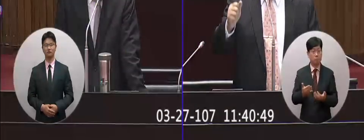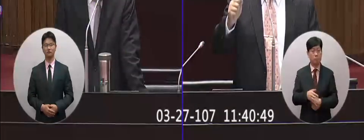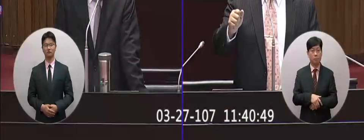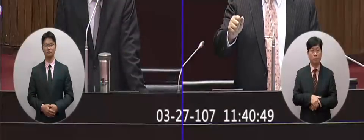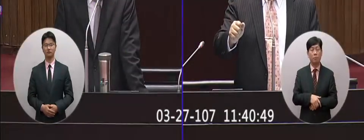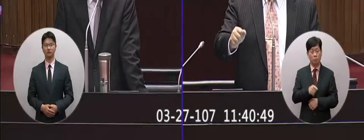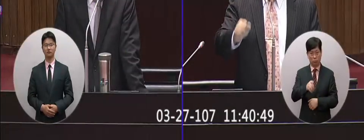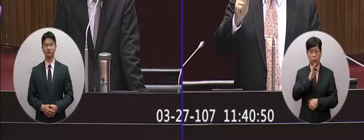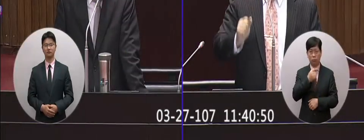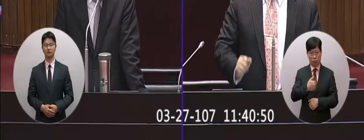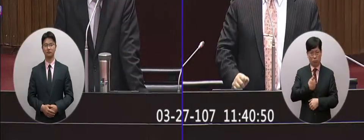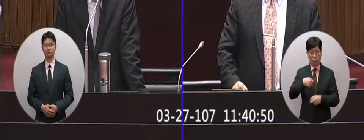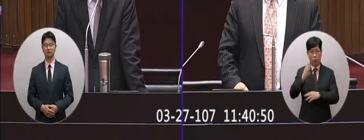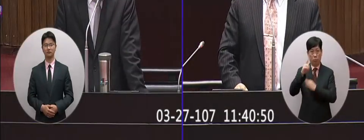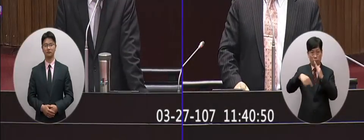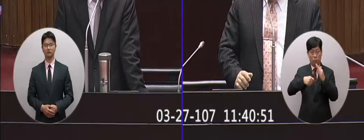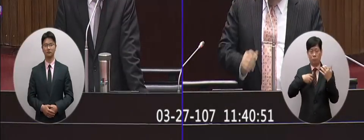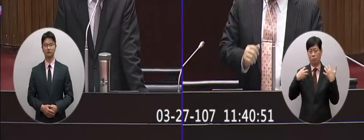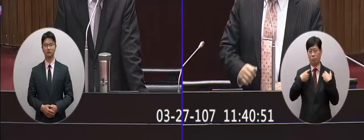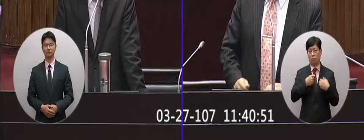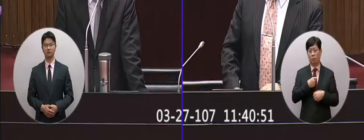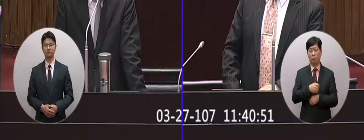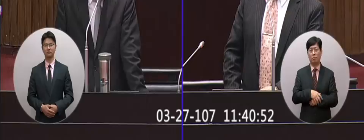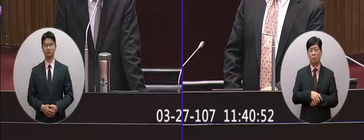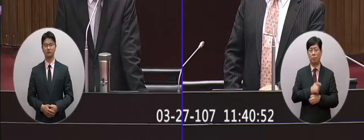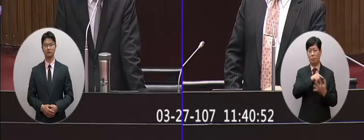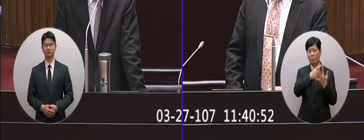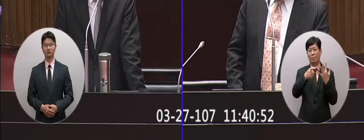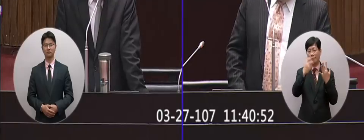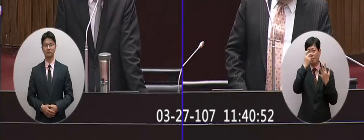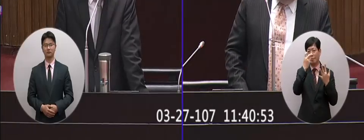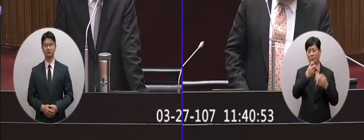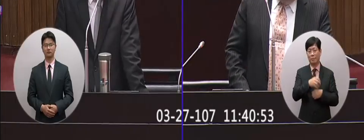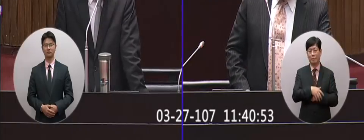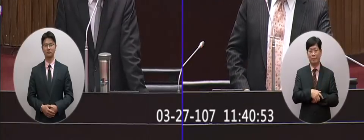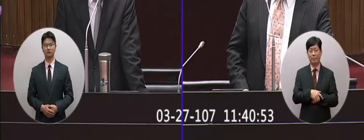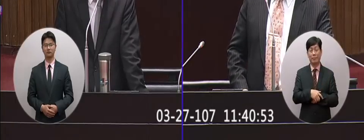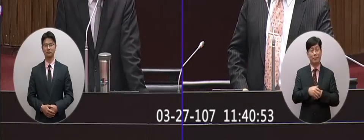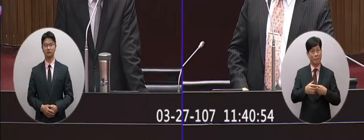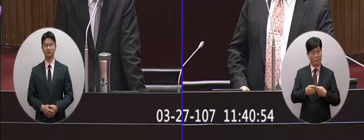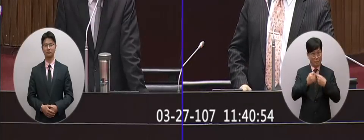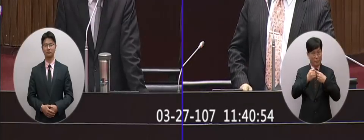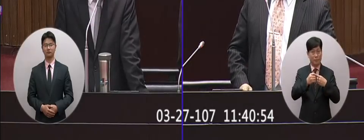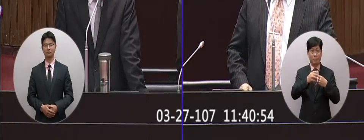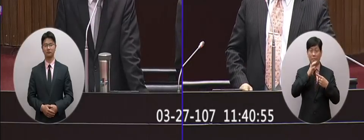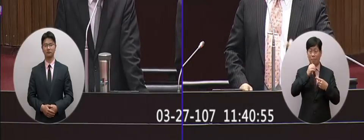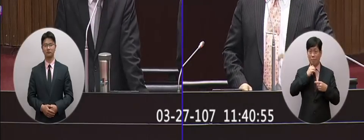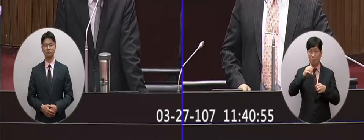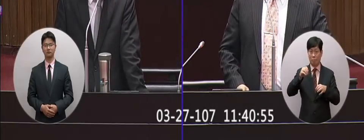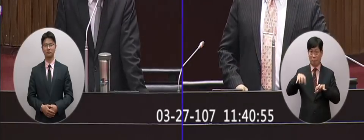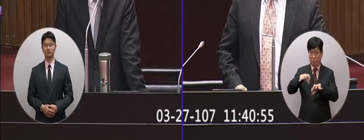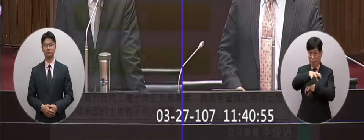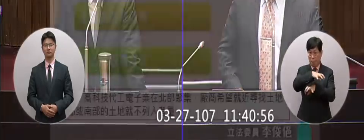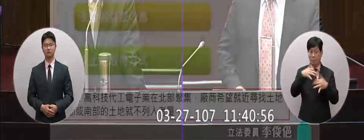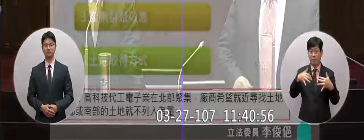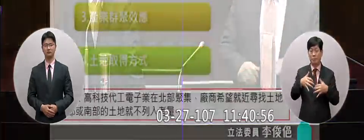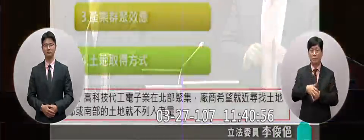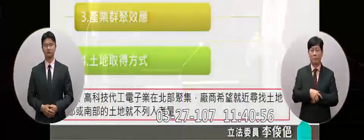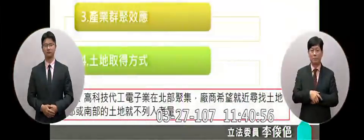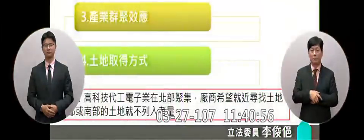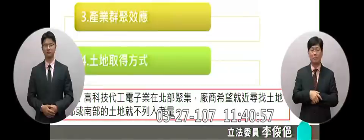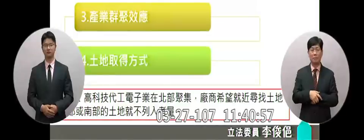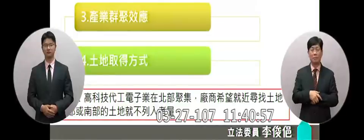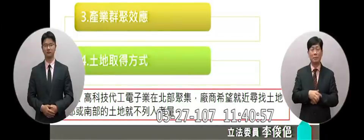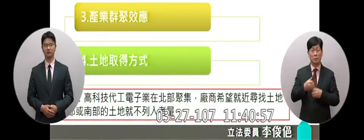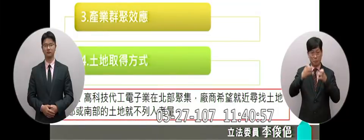变因，这个才是行政院应该做的事情。好，我们一个一个来看。我们先谈这个所谓的区位因素。其实在